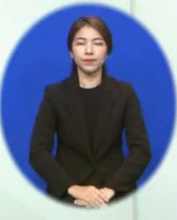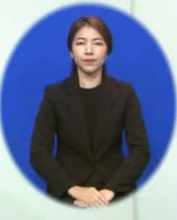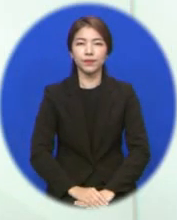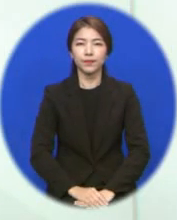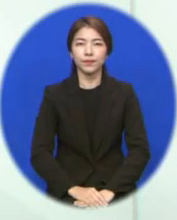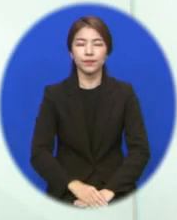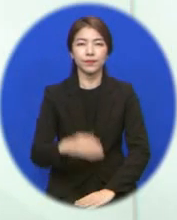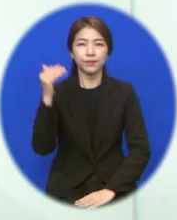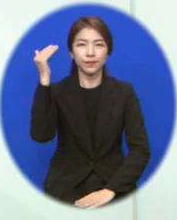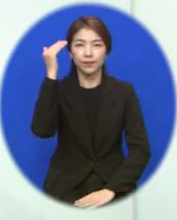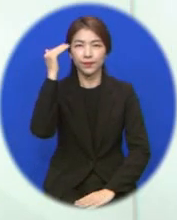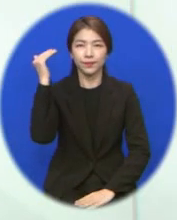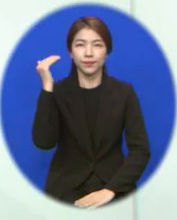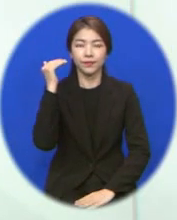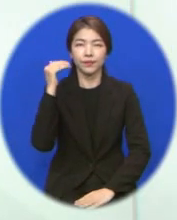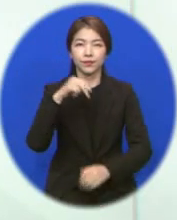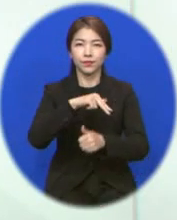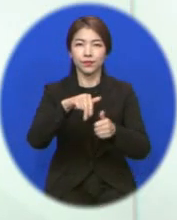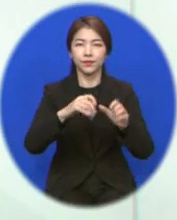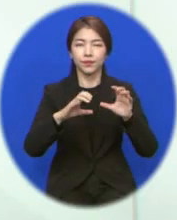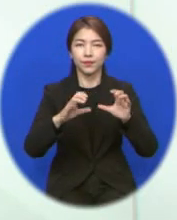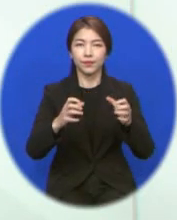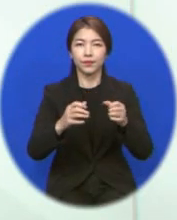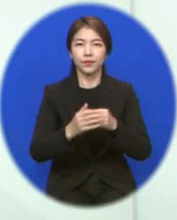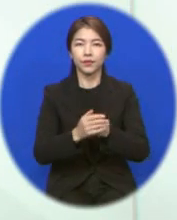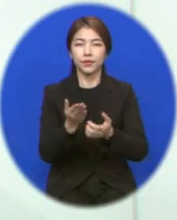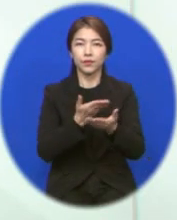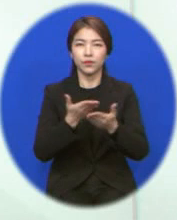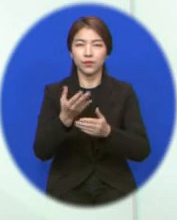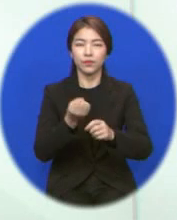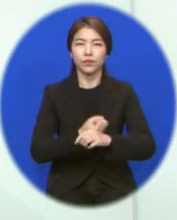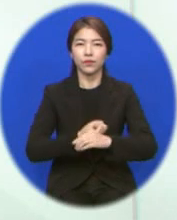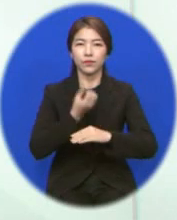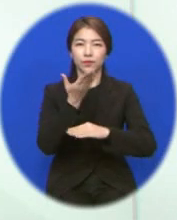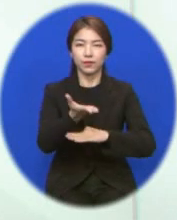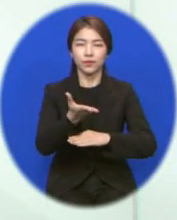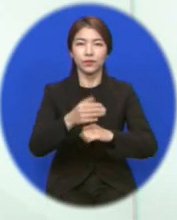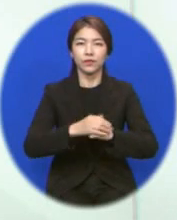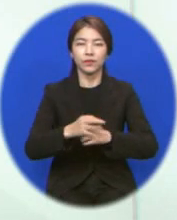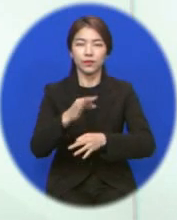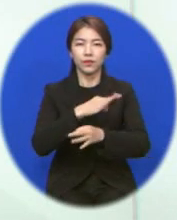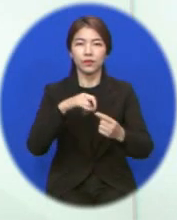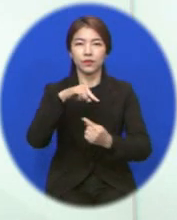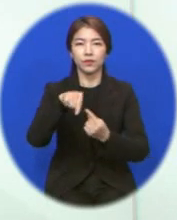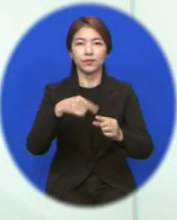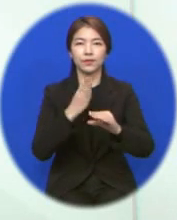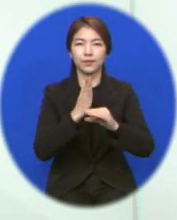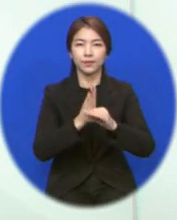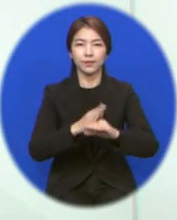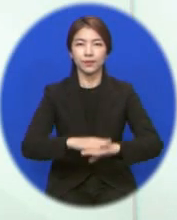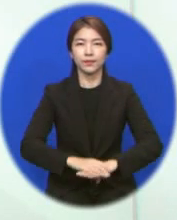이웃국가들과의 무역및수출을통해경제를운영하고있습니다 .